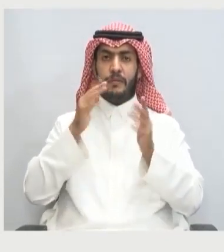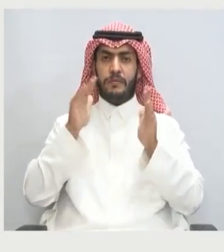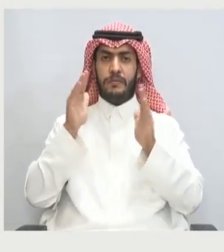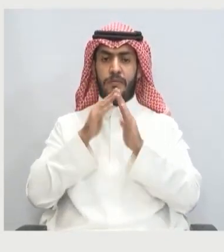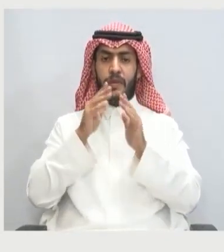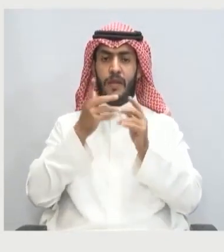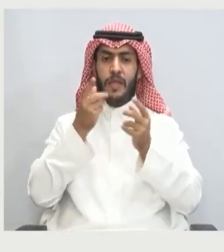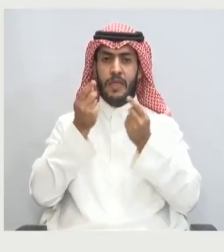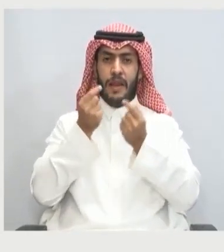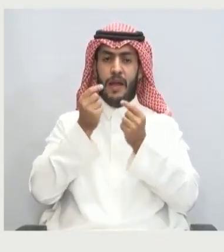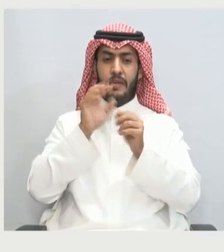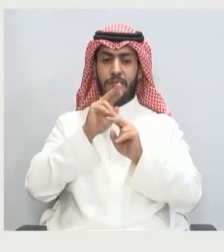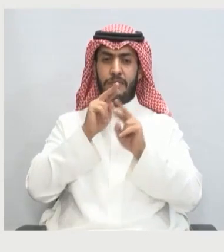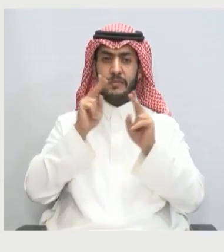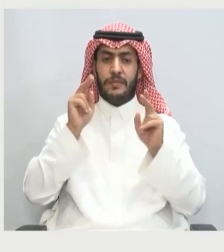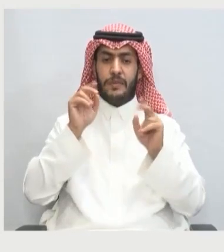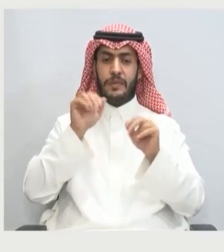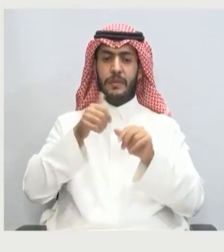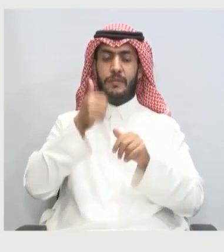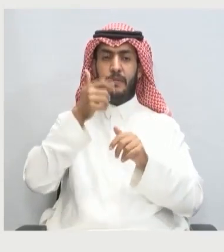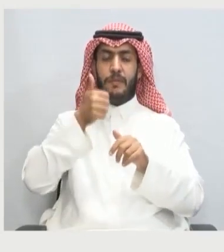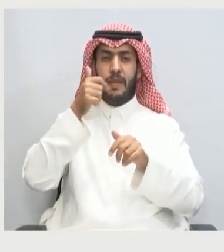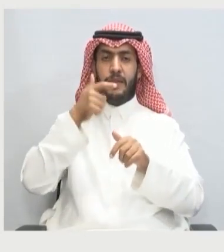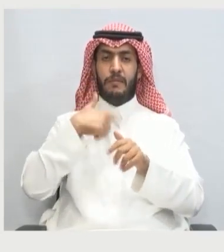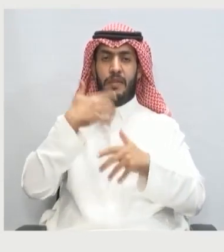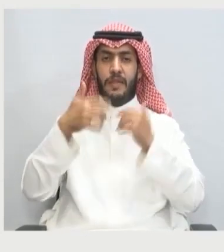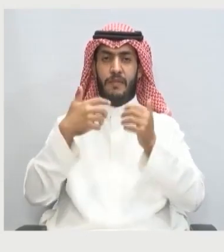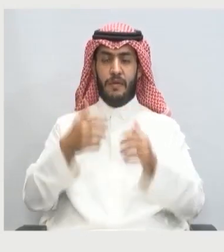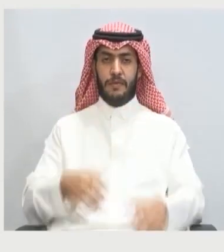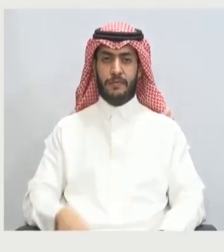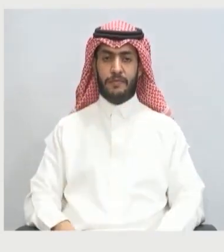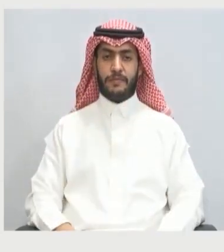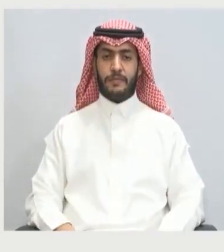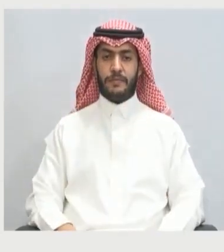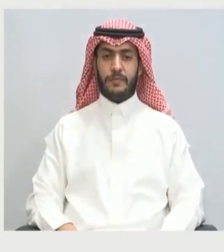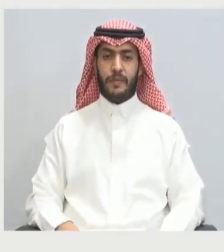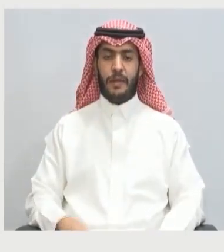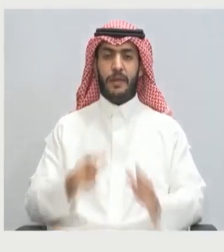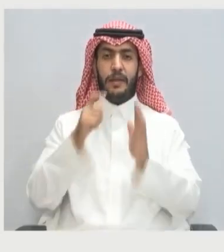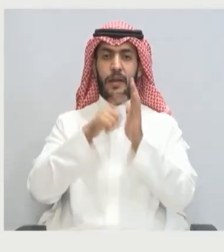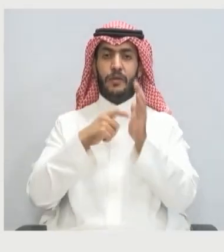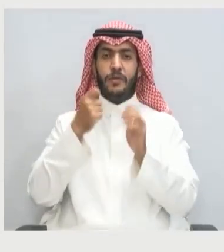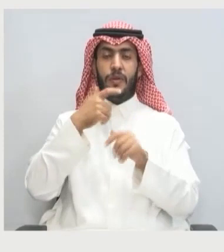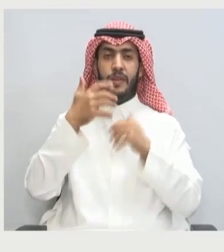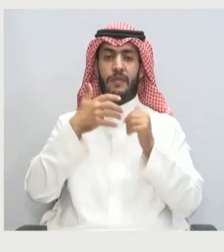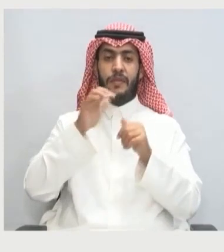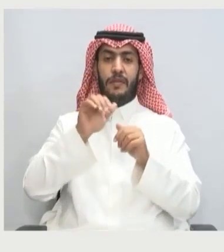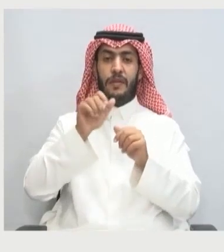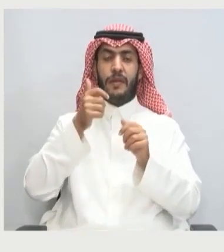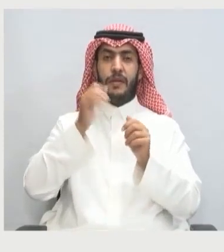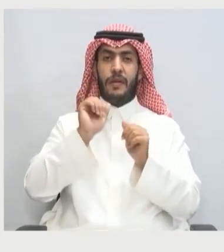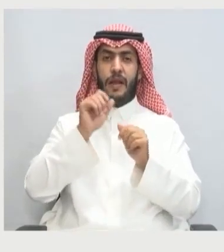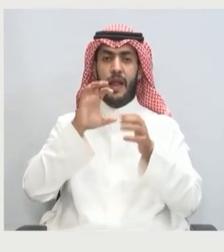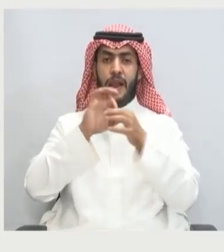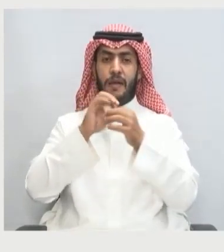بين الذرات والايونات والجزيئات لكي يتم التفاعل قانون سرعه التفاعل قلنا انه يعبر